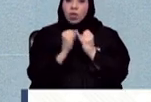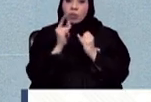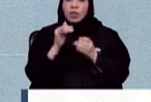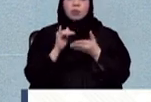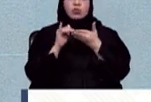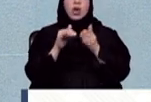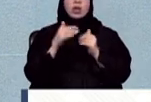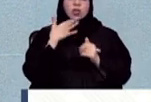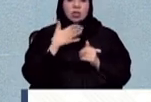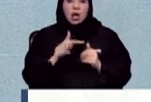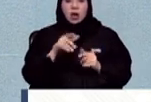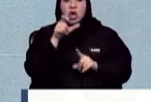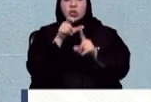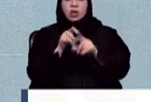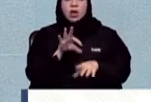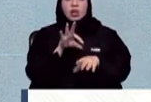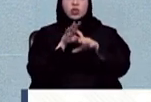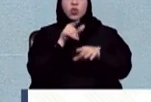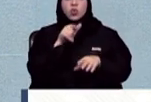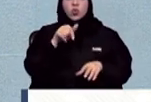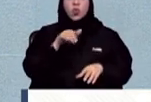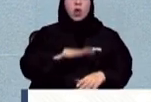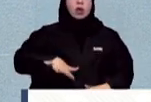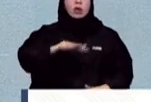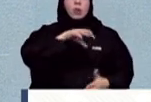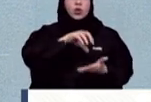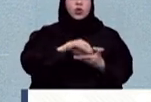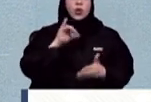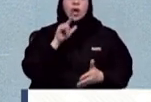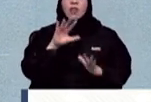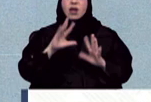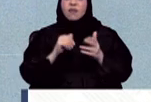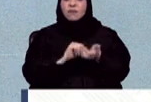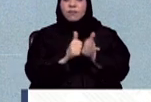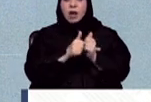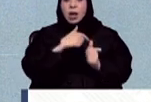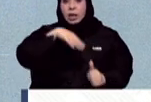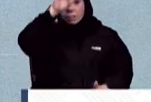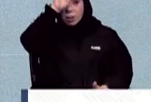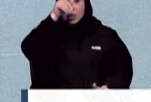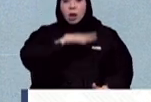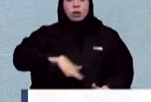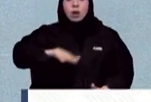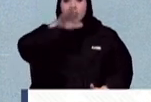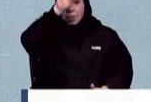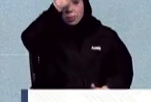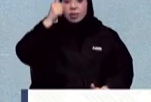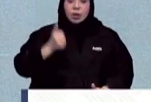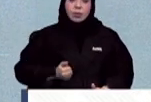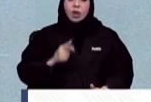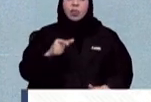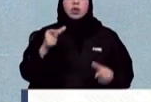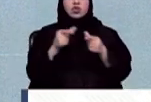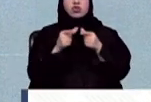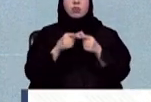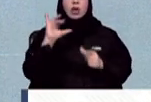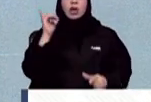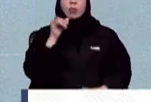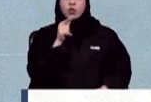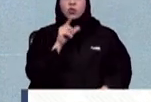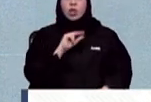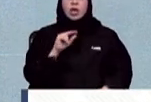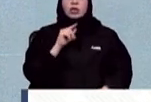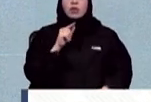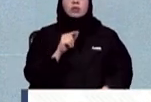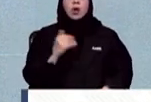الآن أين تضعين هذه المبادرة الملكية, مبادرة مملكة البحرين خلال القمة العربية, ضمن